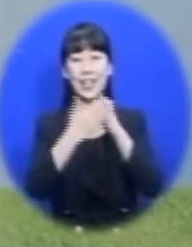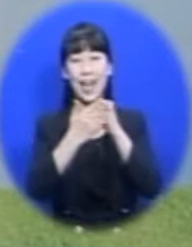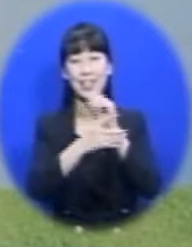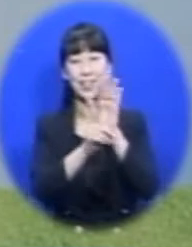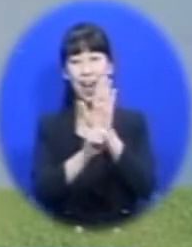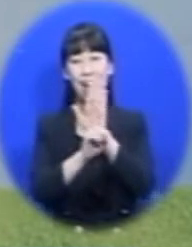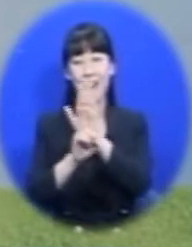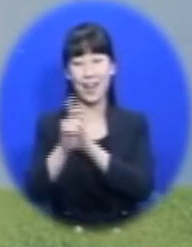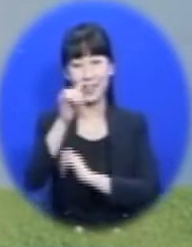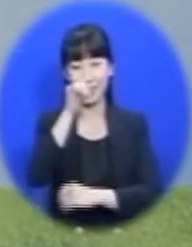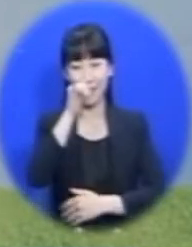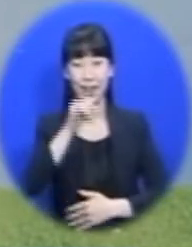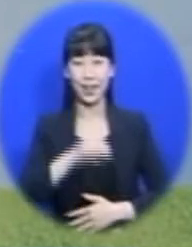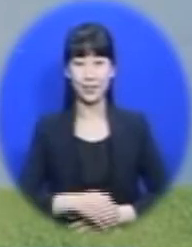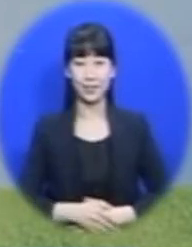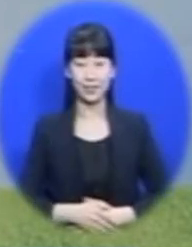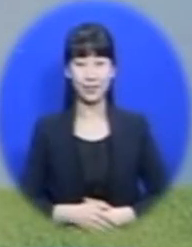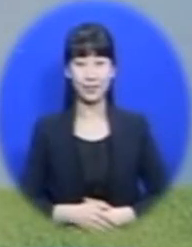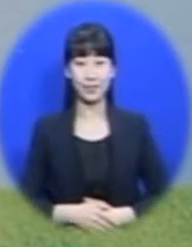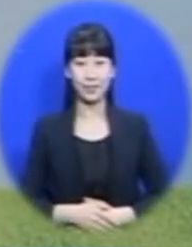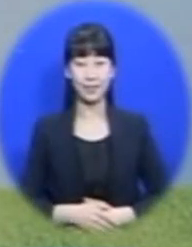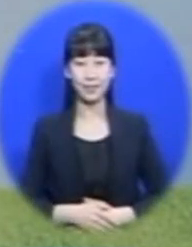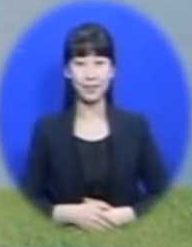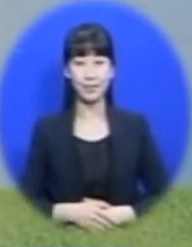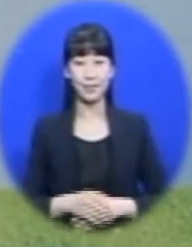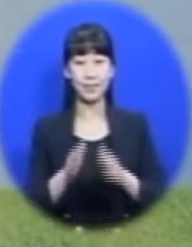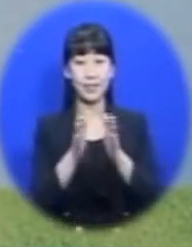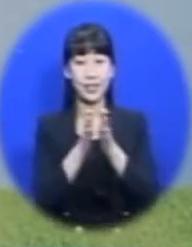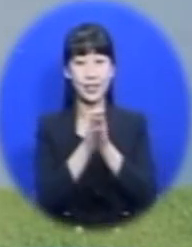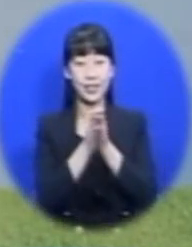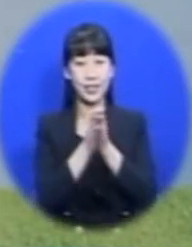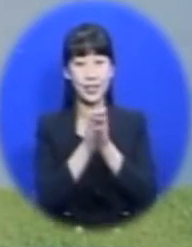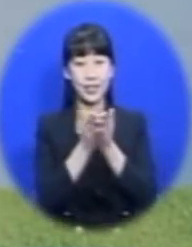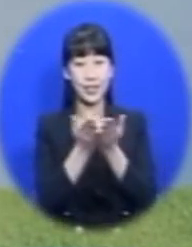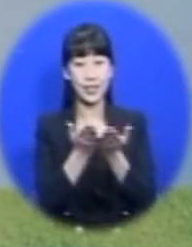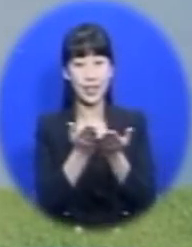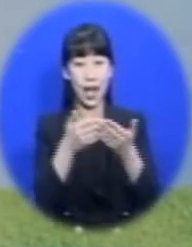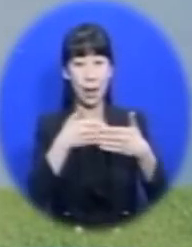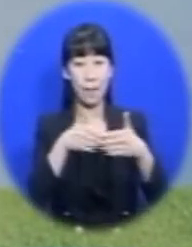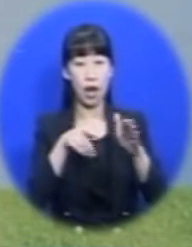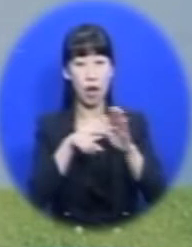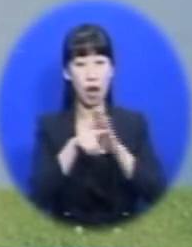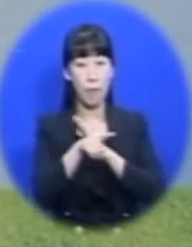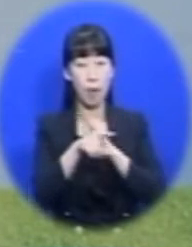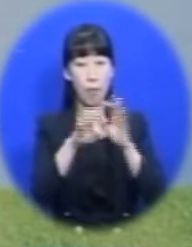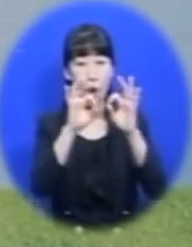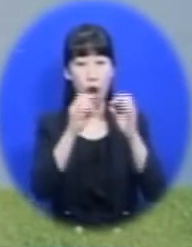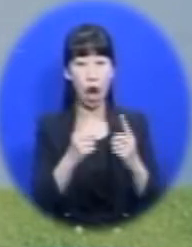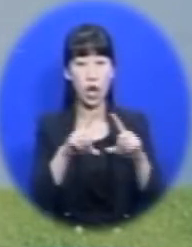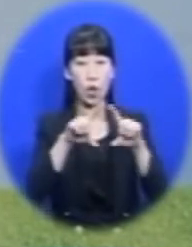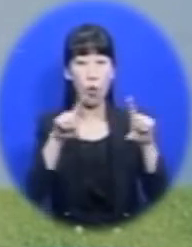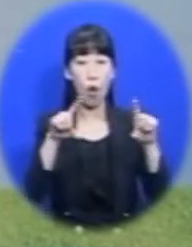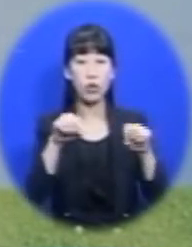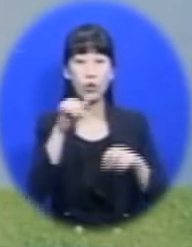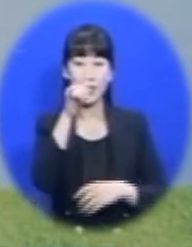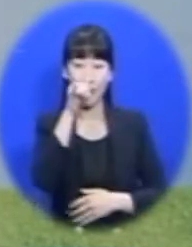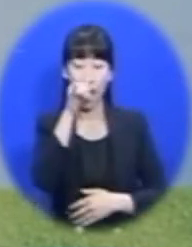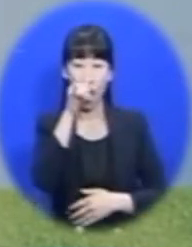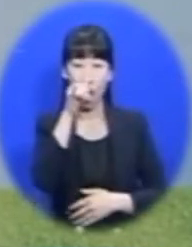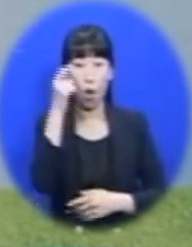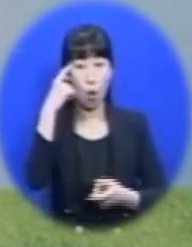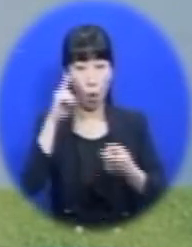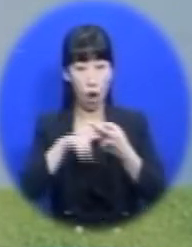있습니다. 서점에 가면 할인권도 가져다 놓으시라고 그랬는데 관심이 있는 분들은 한번